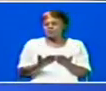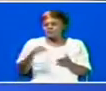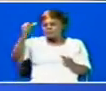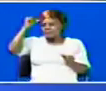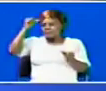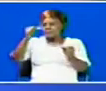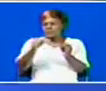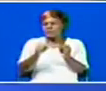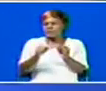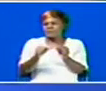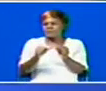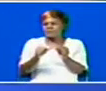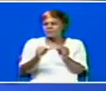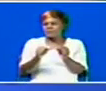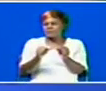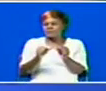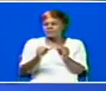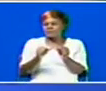wakumbuke